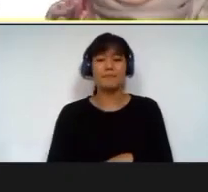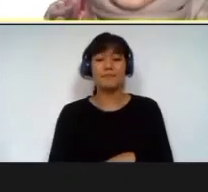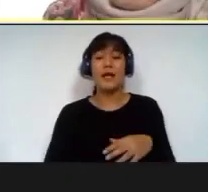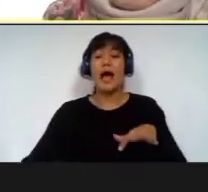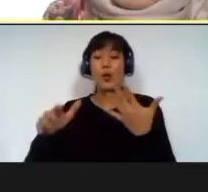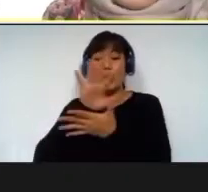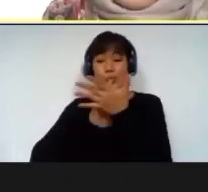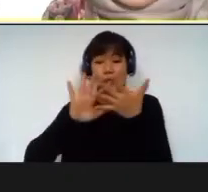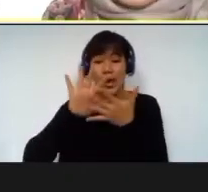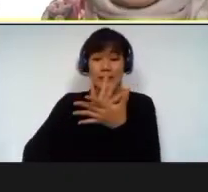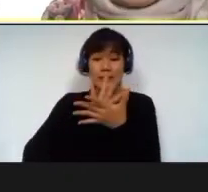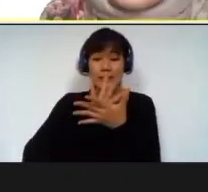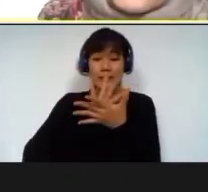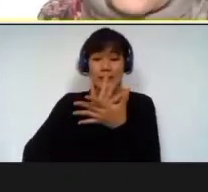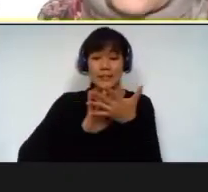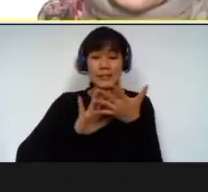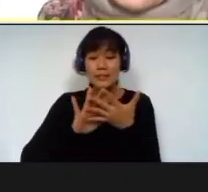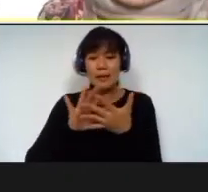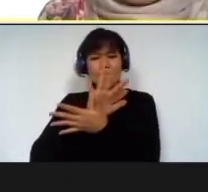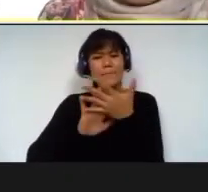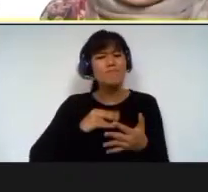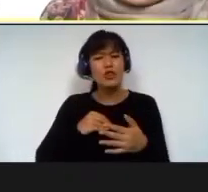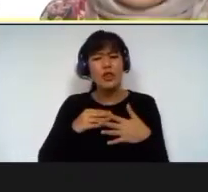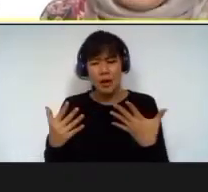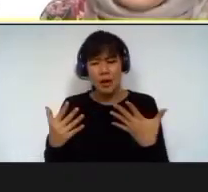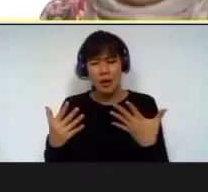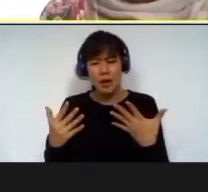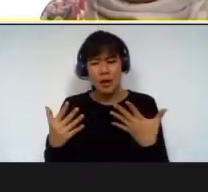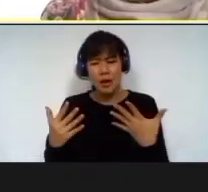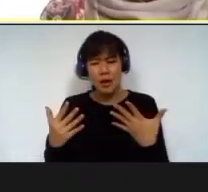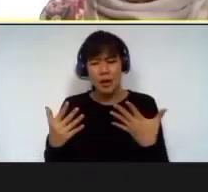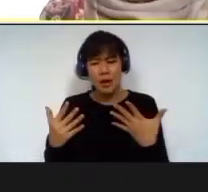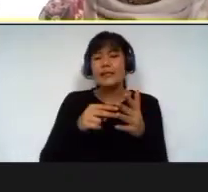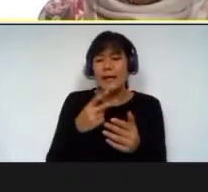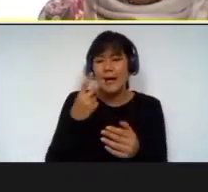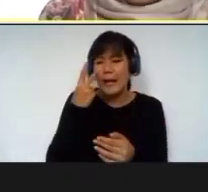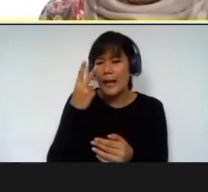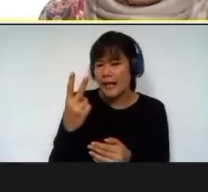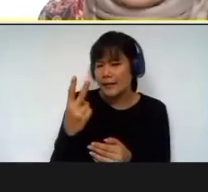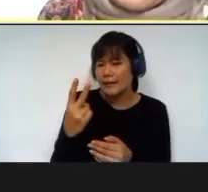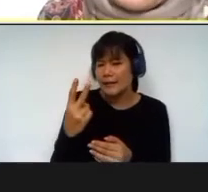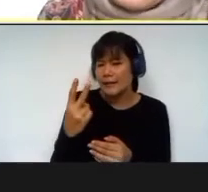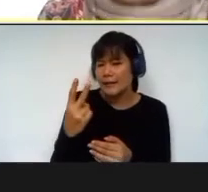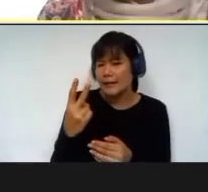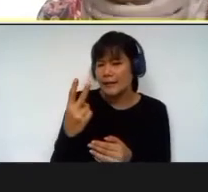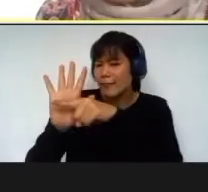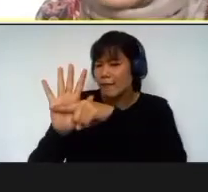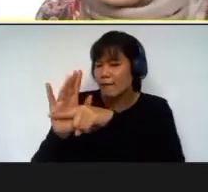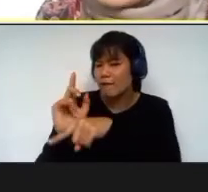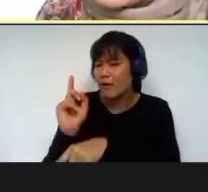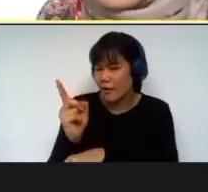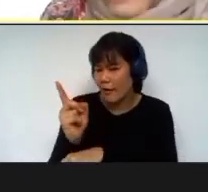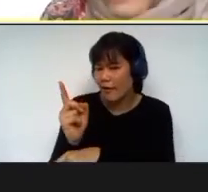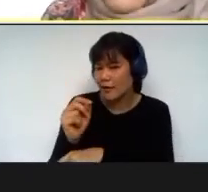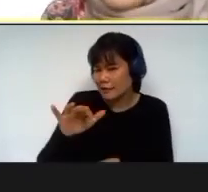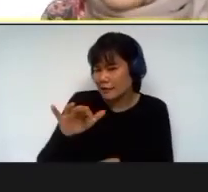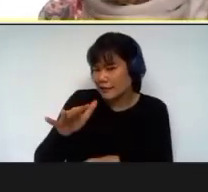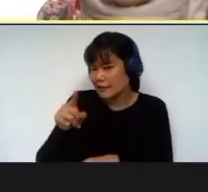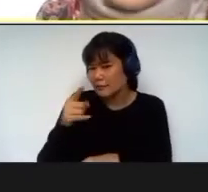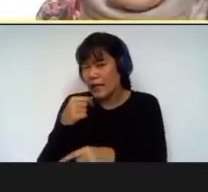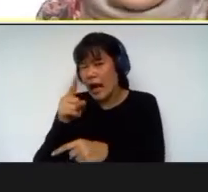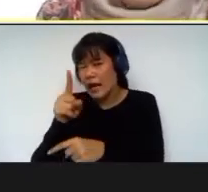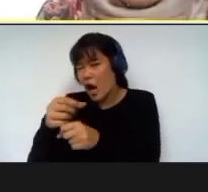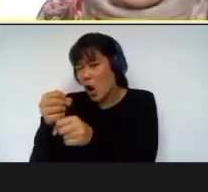disamakan semua gitu. Atau bias, bias itu apa? Bias itu sudah terlihat dampak negatifnya,